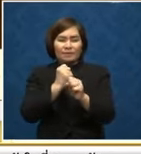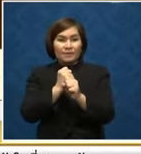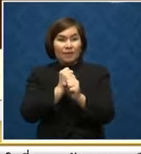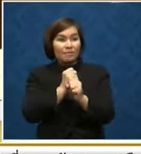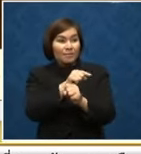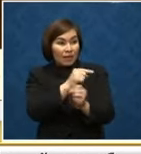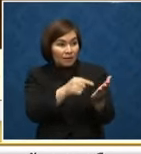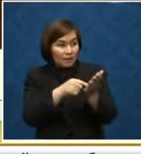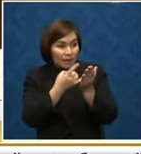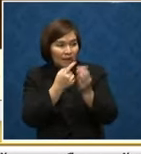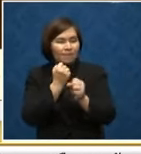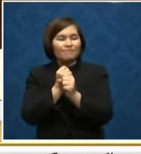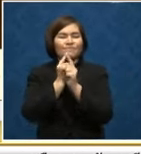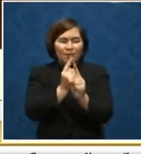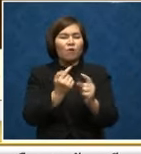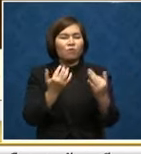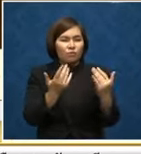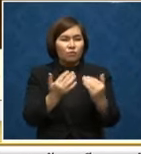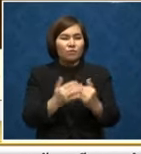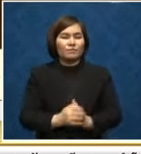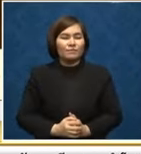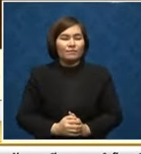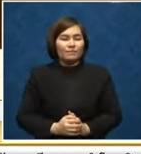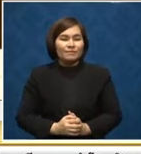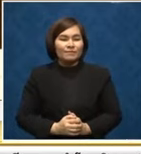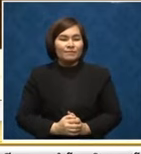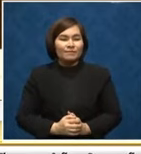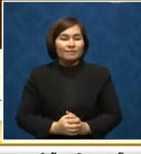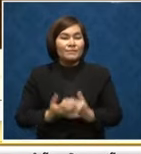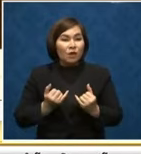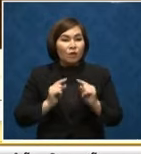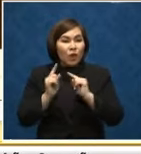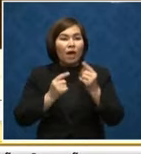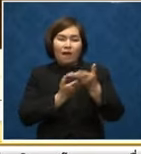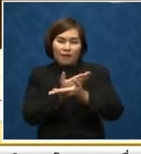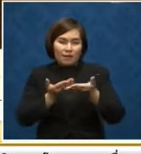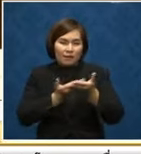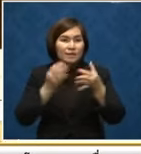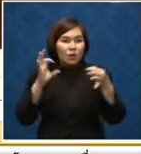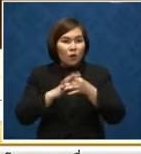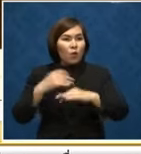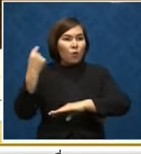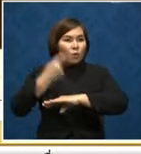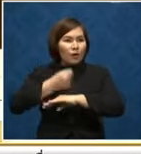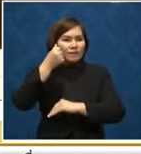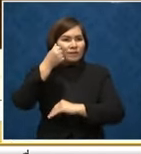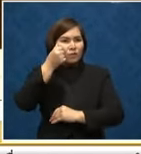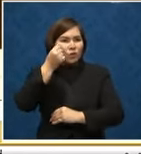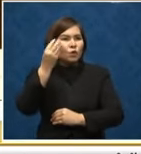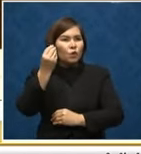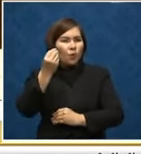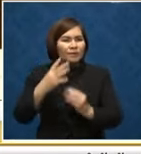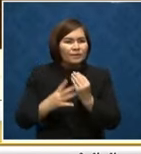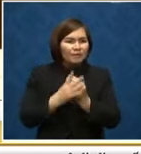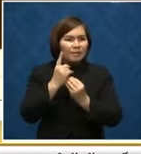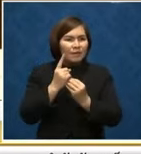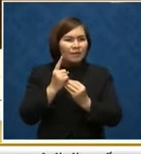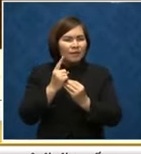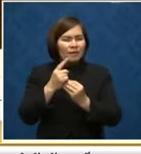อครับ เพราะนั้นก็อยู่ในช่วงของการหารือเรื่องจำนวนวันต่อสัปดาห์ก่อนนะ